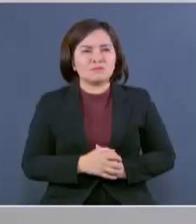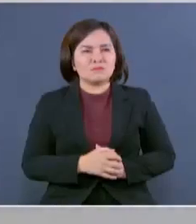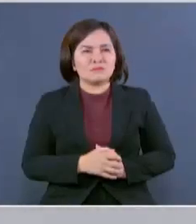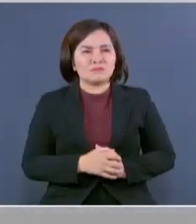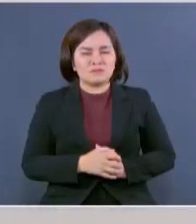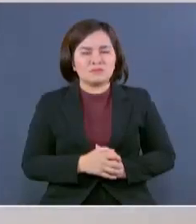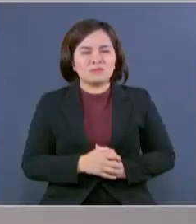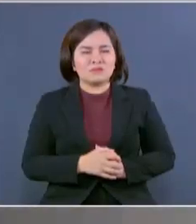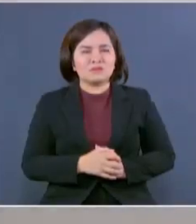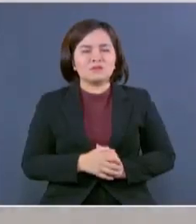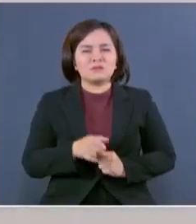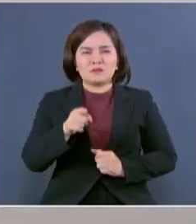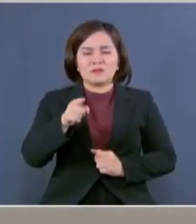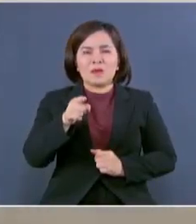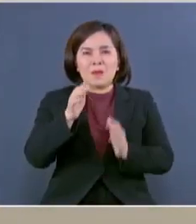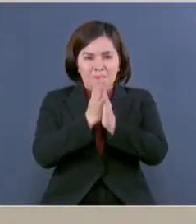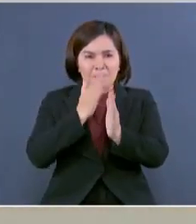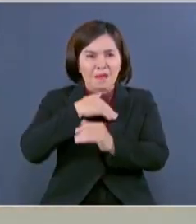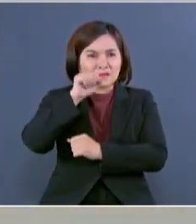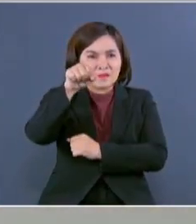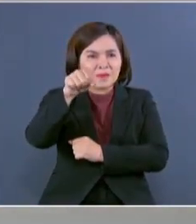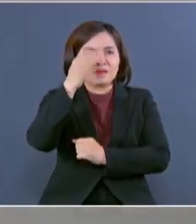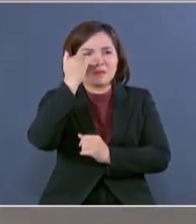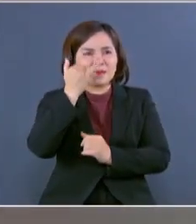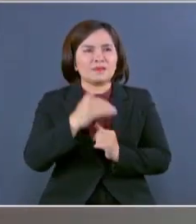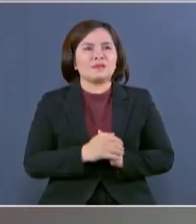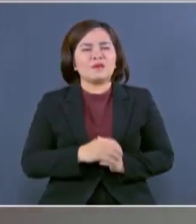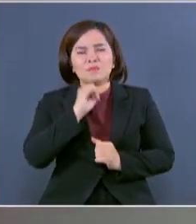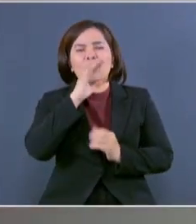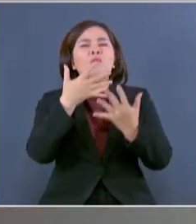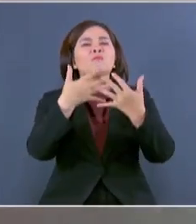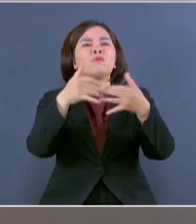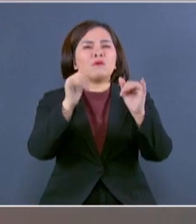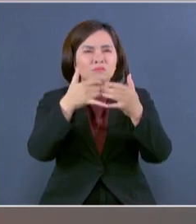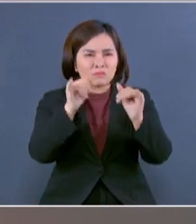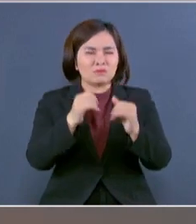เอ้าเฮ้ยนี่พระปะเนี่ย ปล่อยเขา